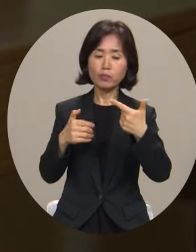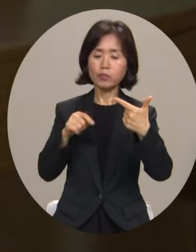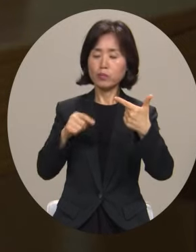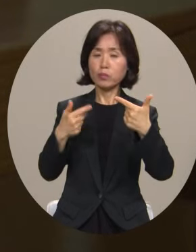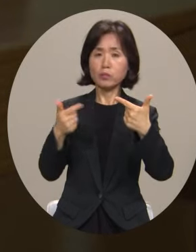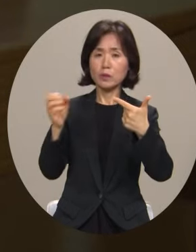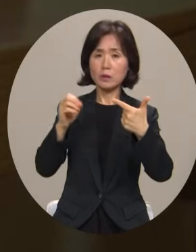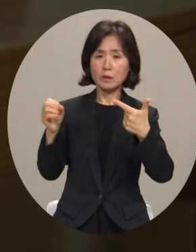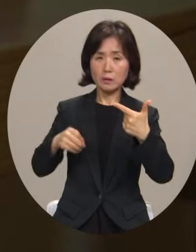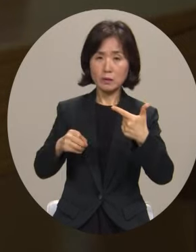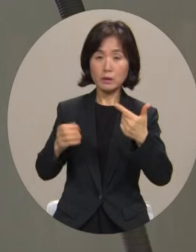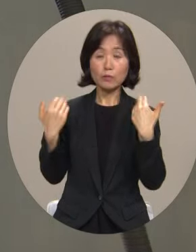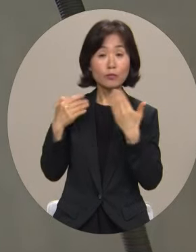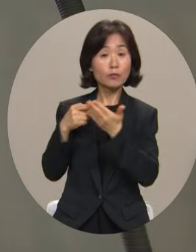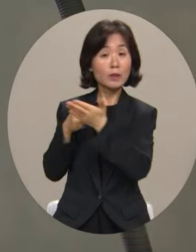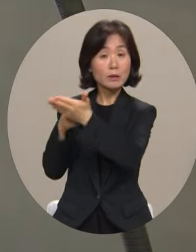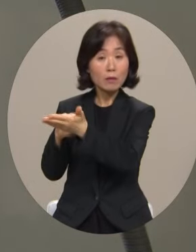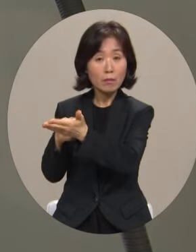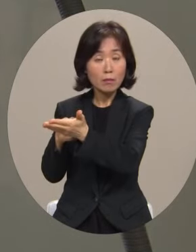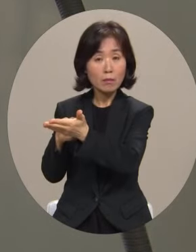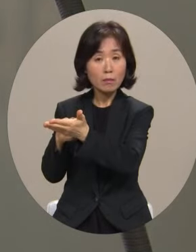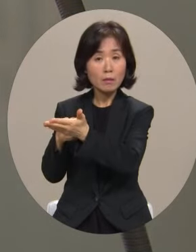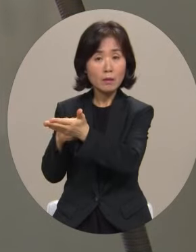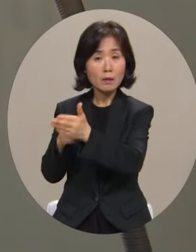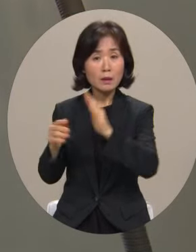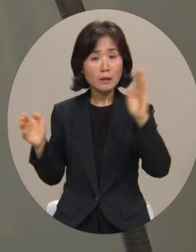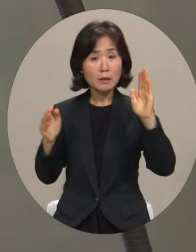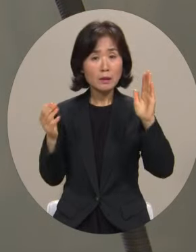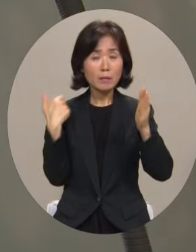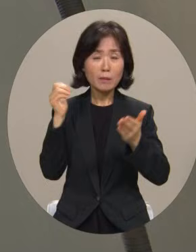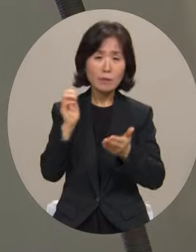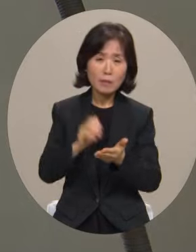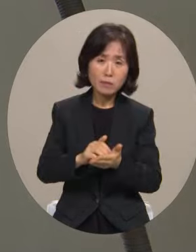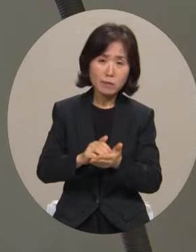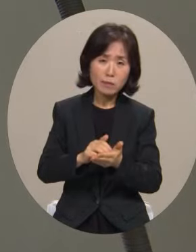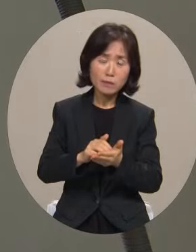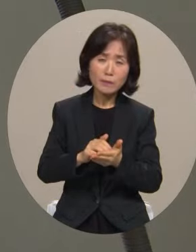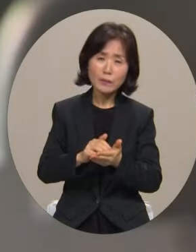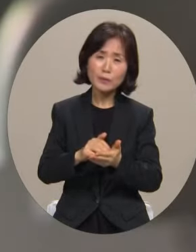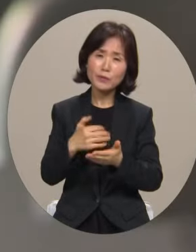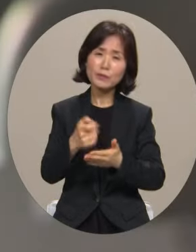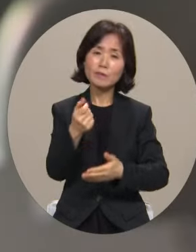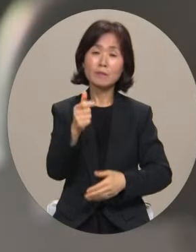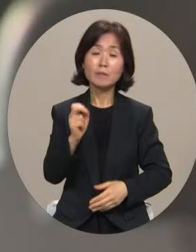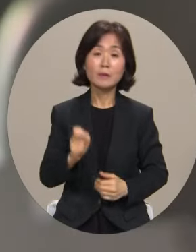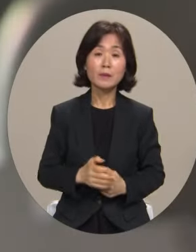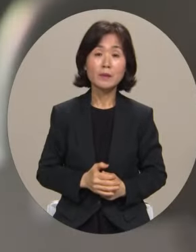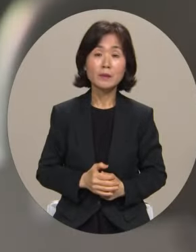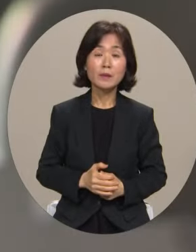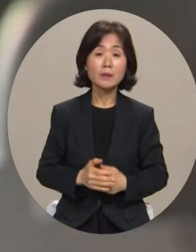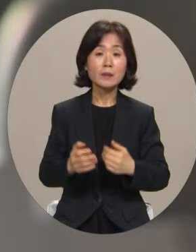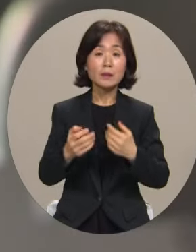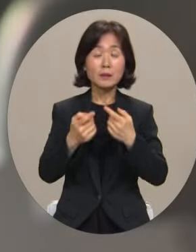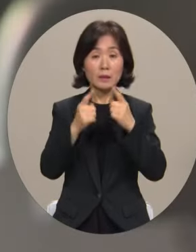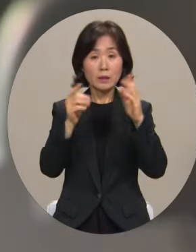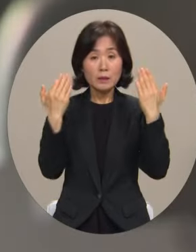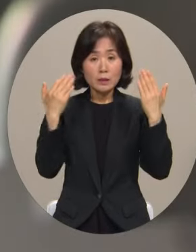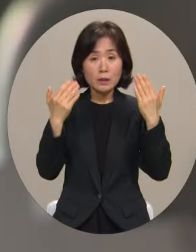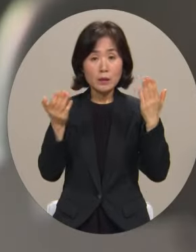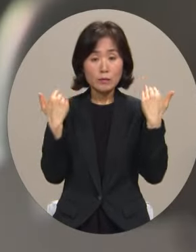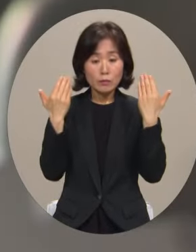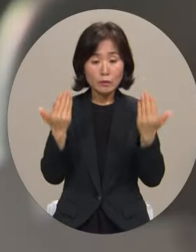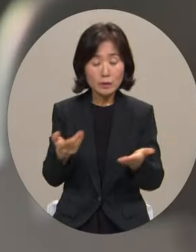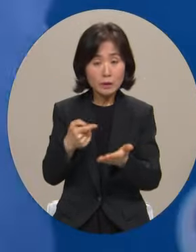신청해 학생들은 강의실에 돌아올 기미를 보이지 않고 있습니다. 대학들은 휴학 승인 여부를 두고 고민이